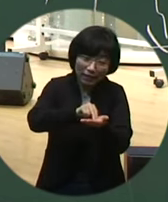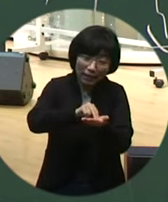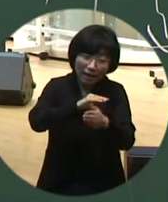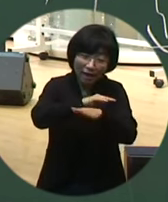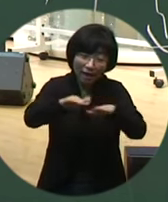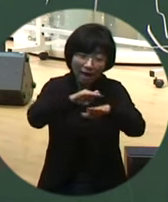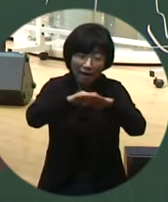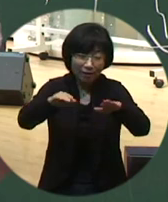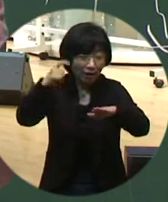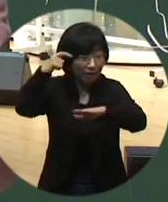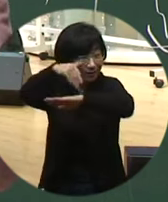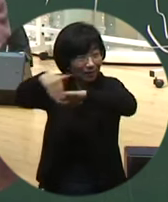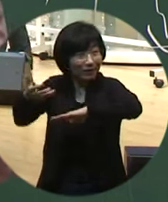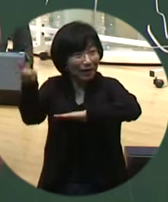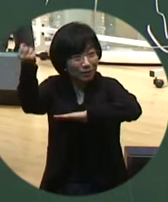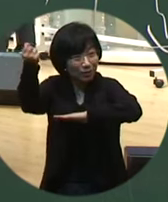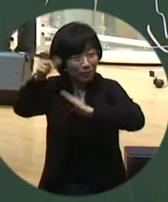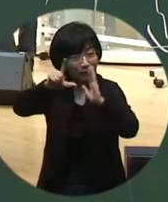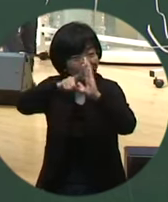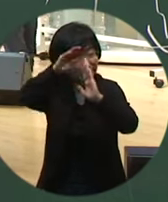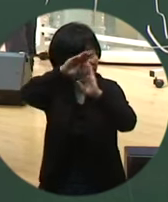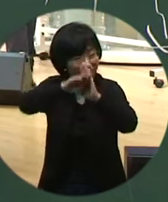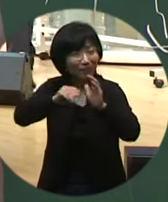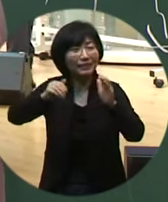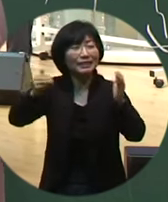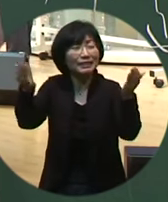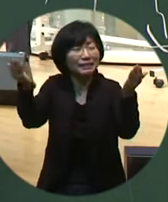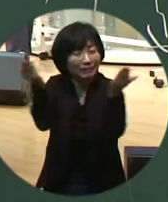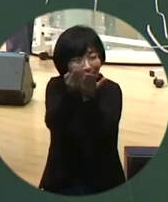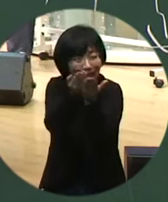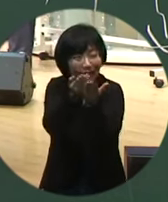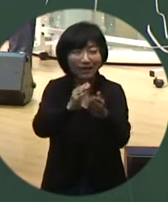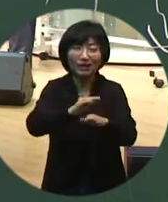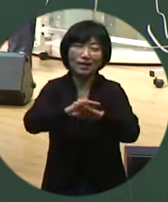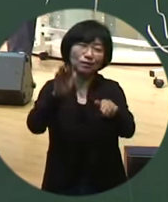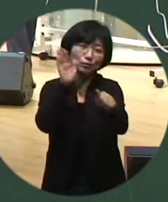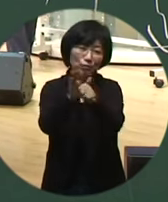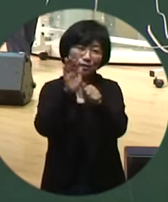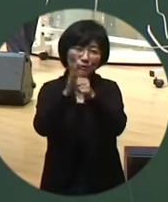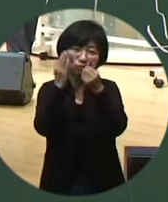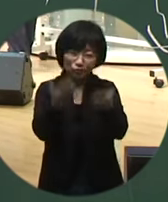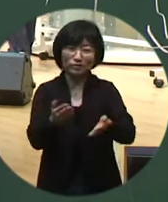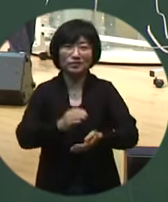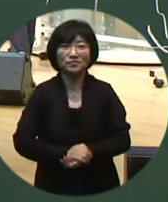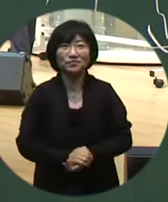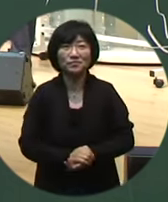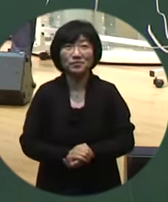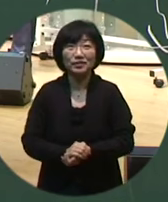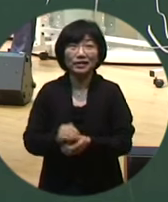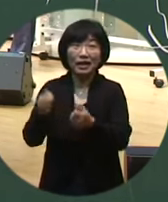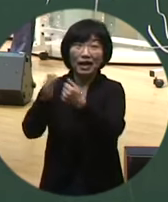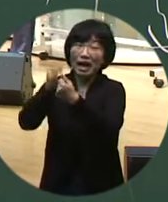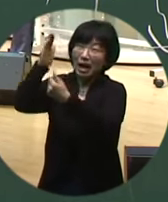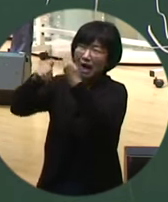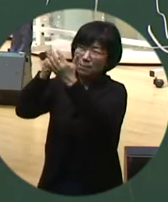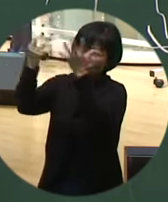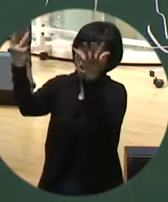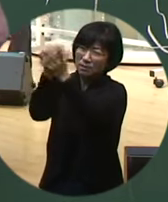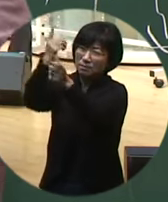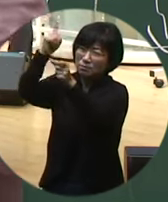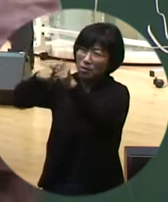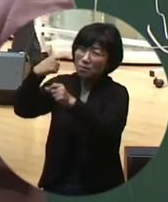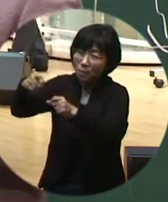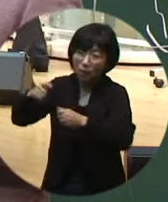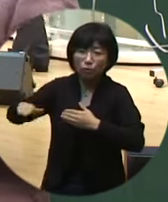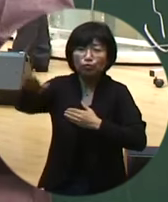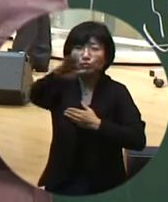only then can God give you that time schedule to solve that problem. 그래서 하나님의 절대 목표는 우리가 복음을 받는 것이에요.